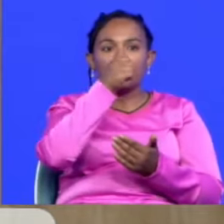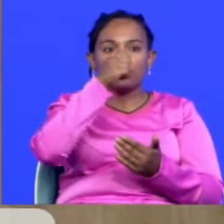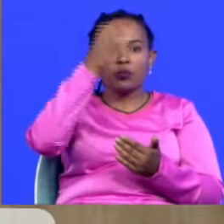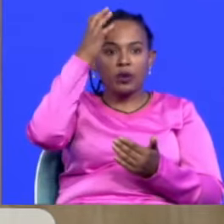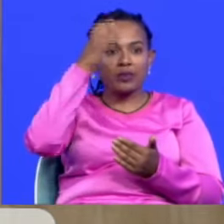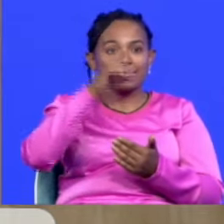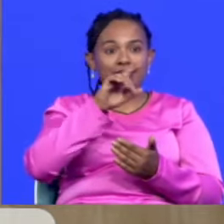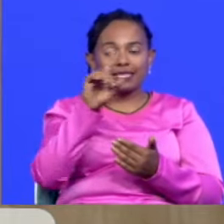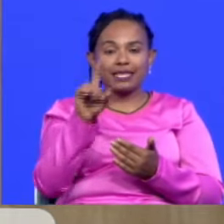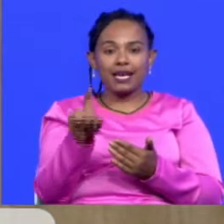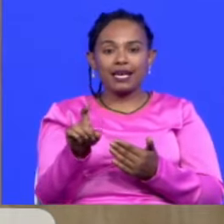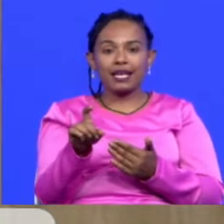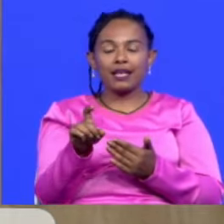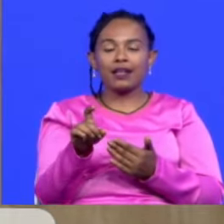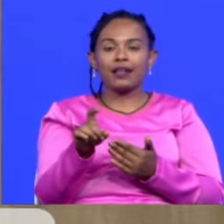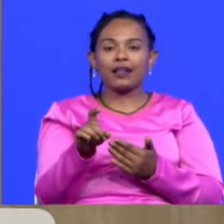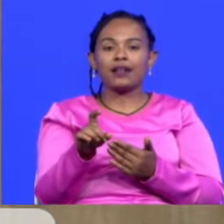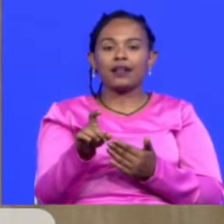ጥያቄ